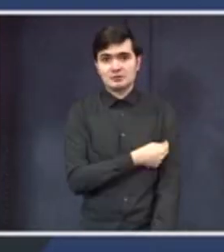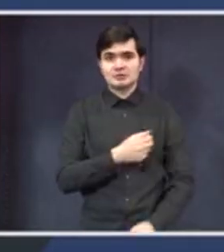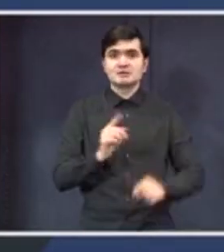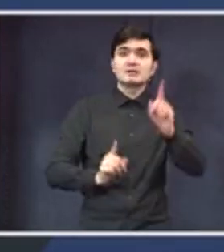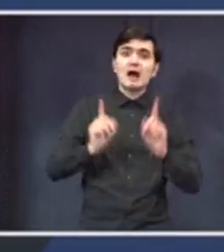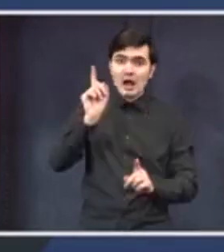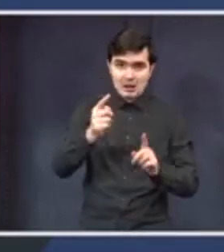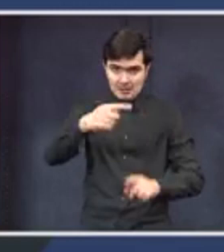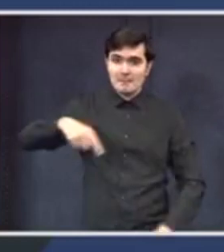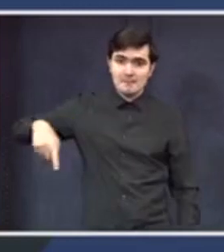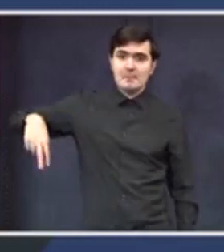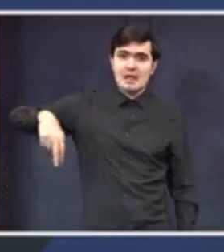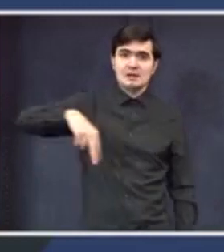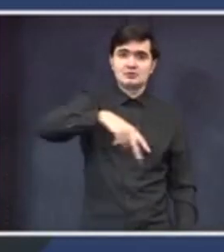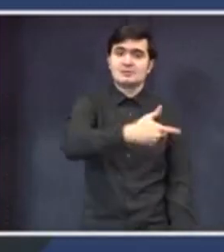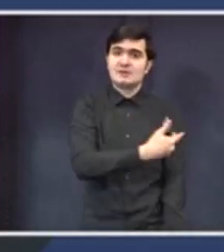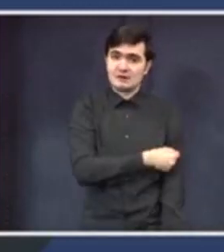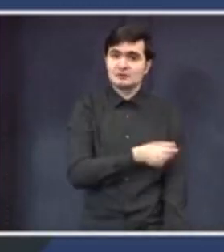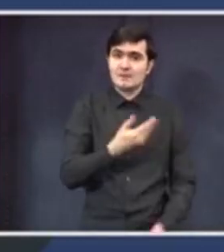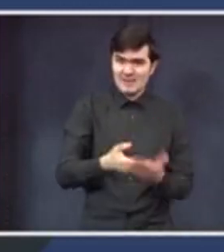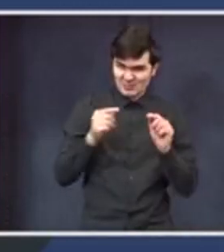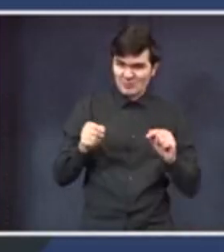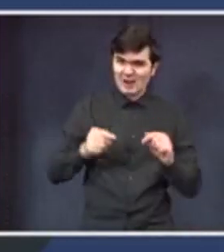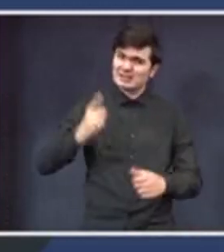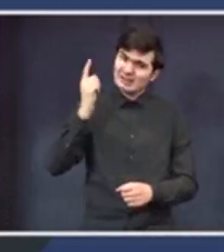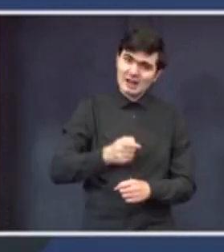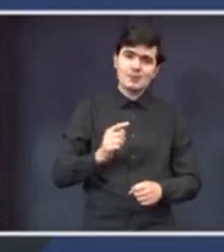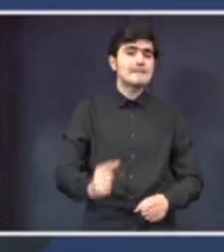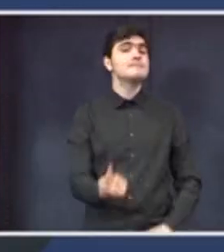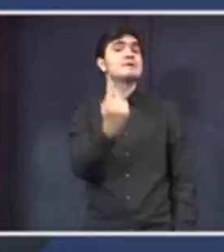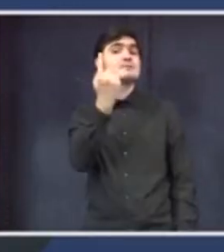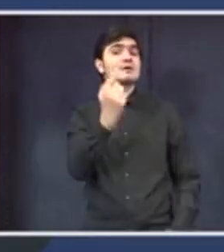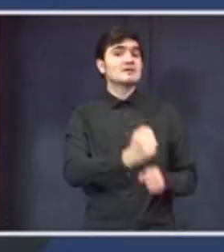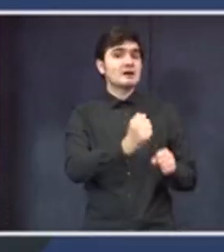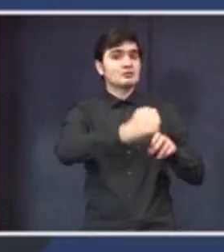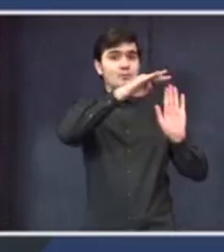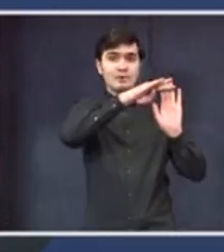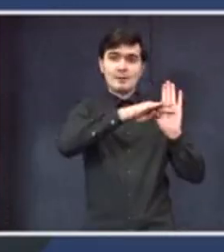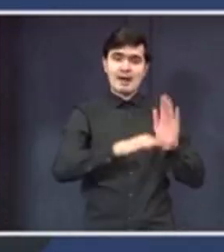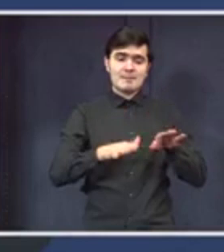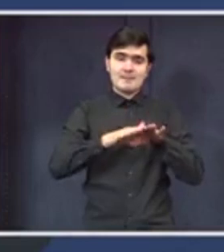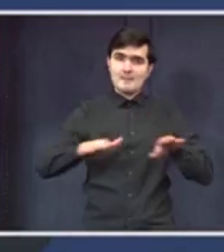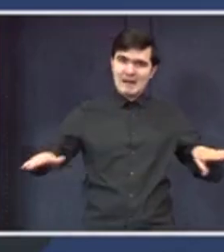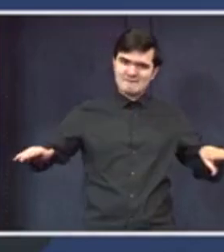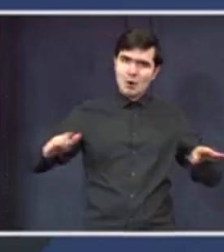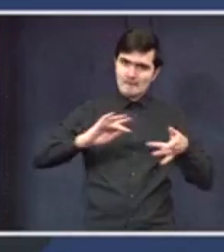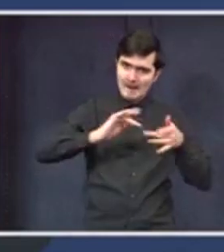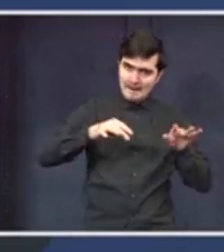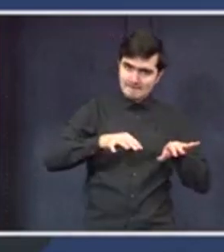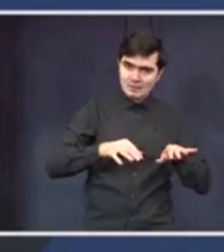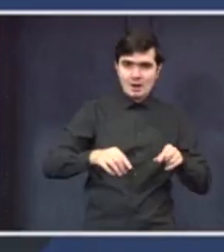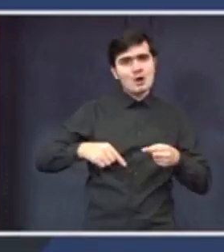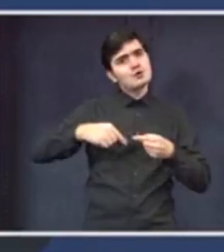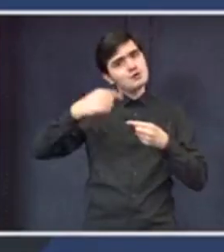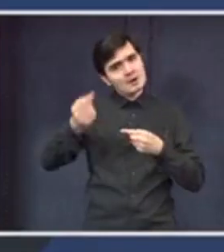mergem să ne vaccinăm, și de aceea trebuie să întâi să ne programăm pe platforma de programare, vom